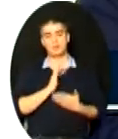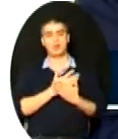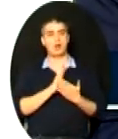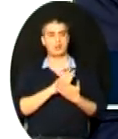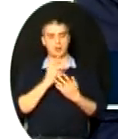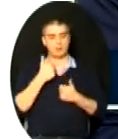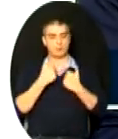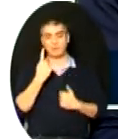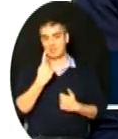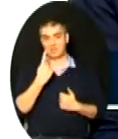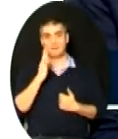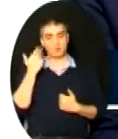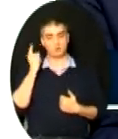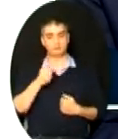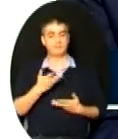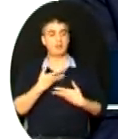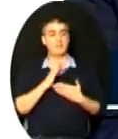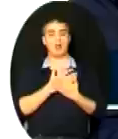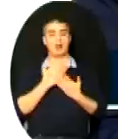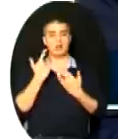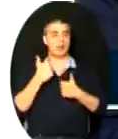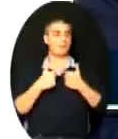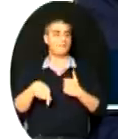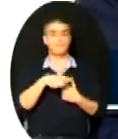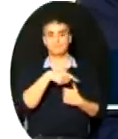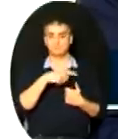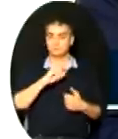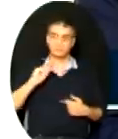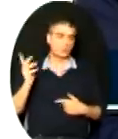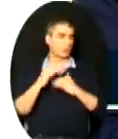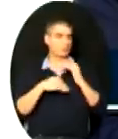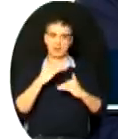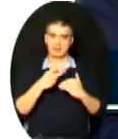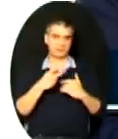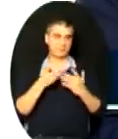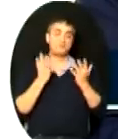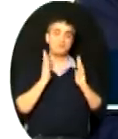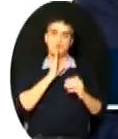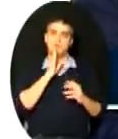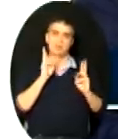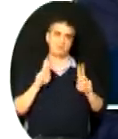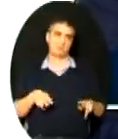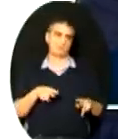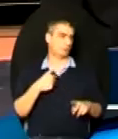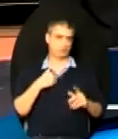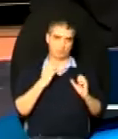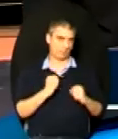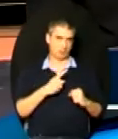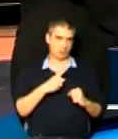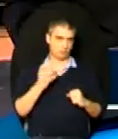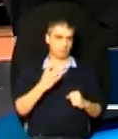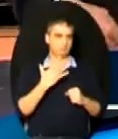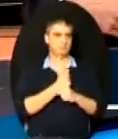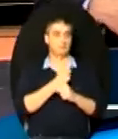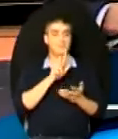החלטה על מועמד אחד, למרות שהם היו צריכים לקבל החלטה על כמה מועמדים. כל ההליך הזה הוא הליך מאוד בעייתי. אני לא בטוח שהמינוי הזה